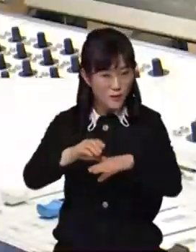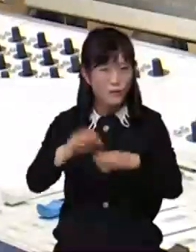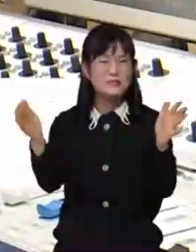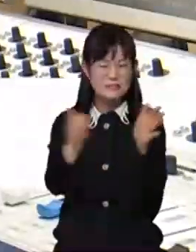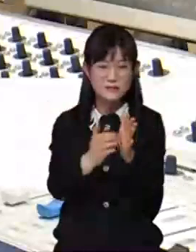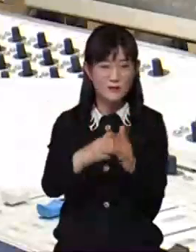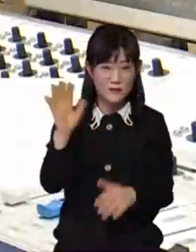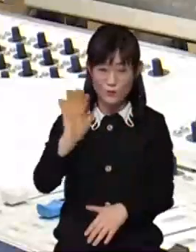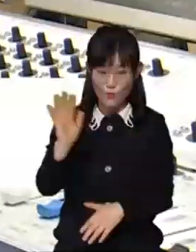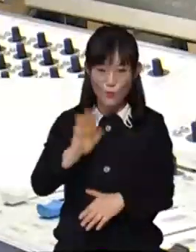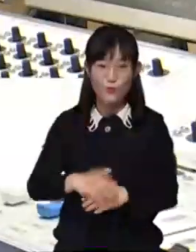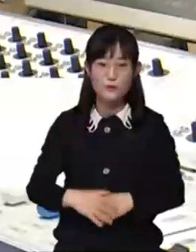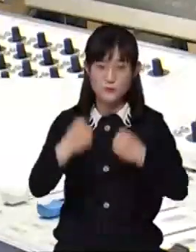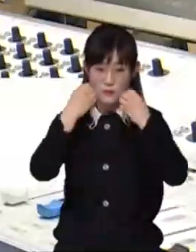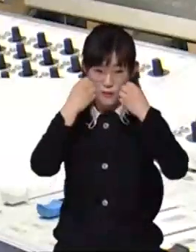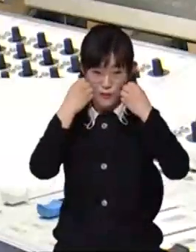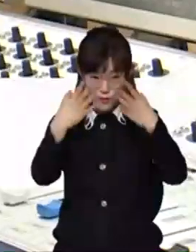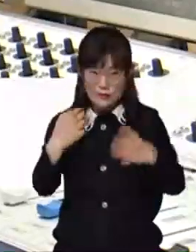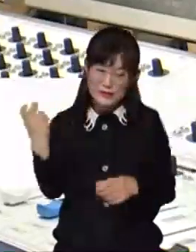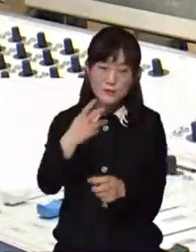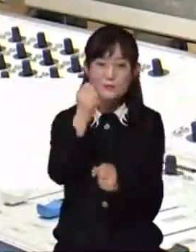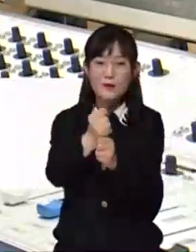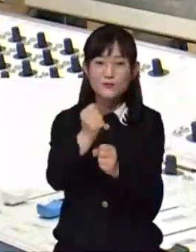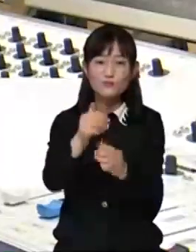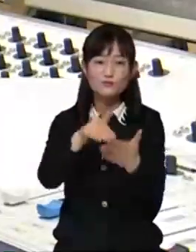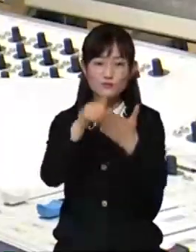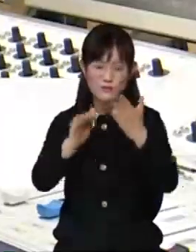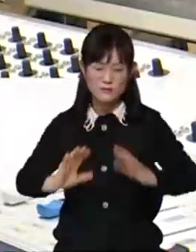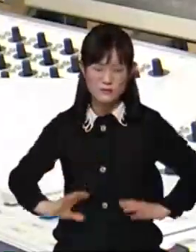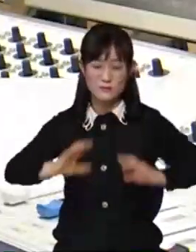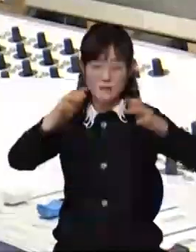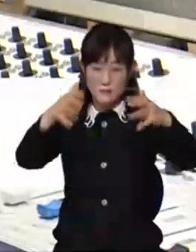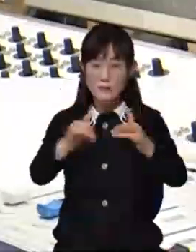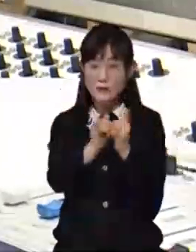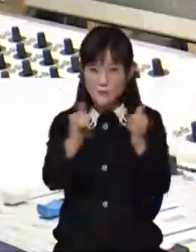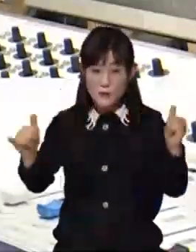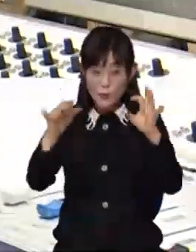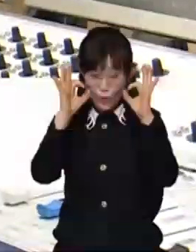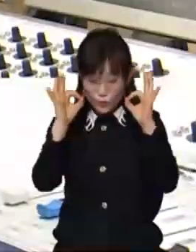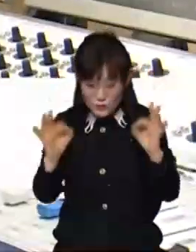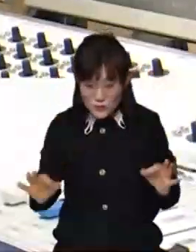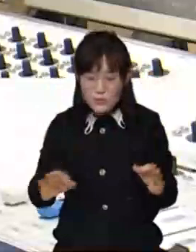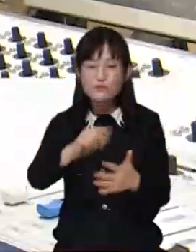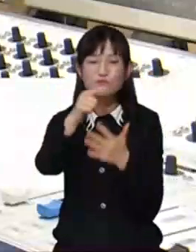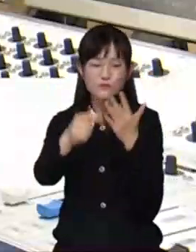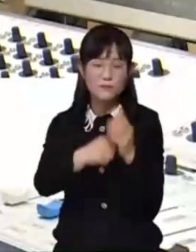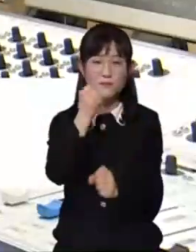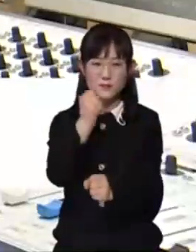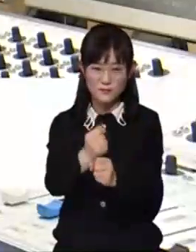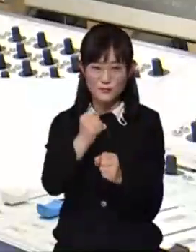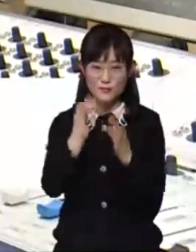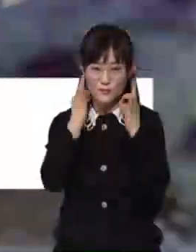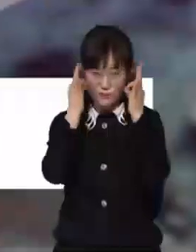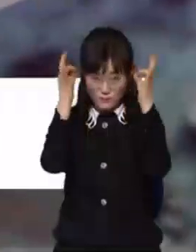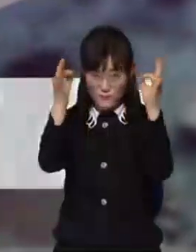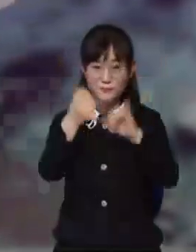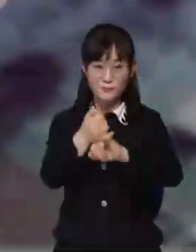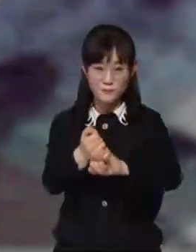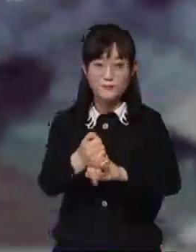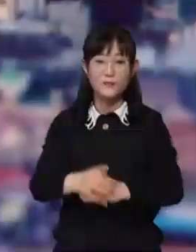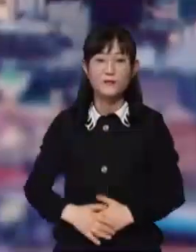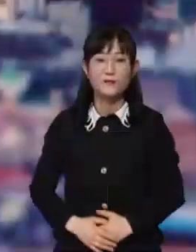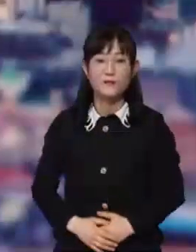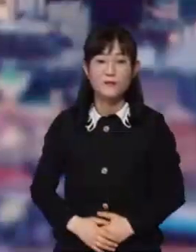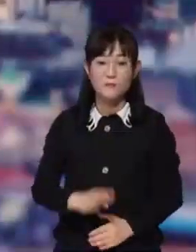그 증인들은 것이 아니라 새롭게 괴강호에서 전 세계 사람들이 볼 수 있는 컨텐츠를 만들도록 노력하겠습니다